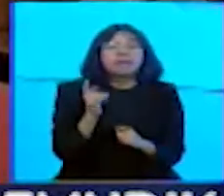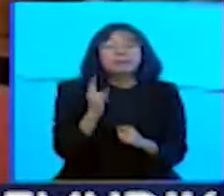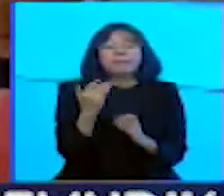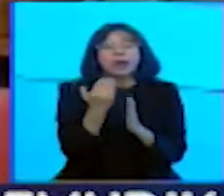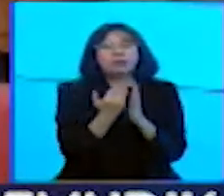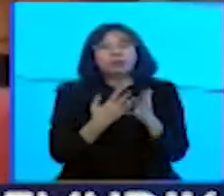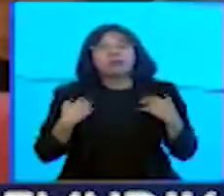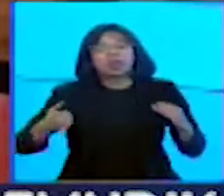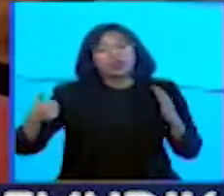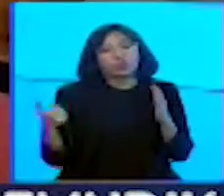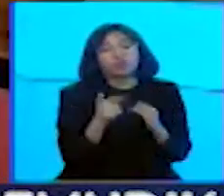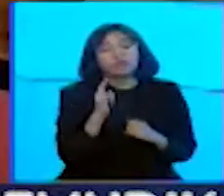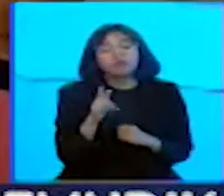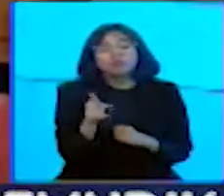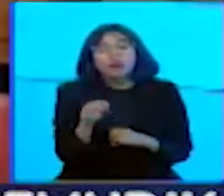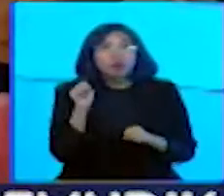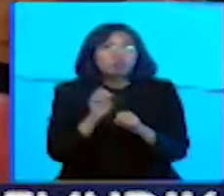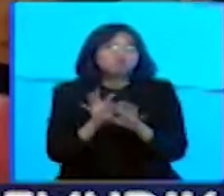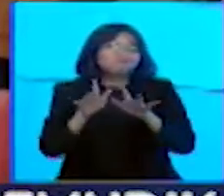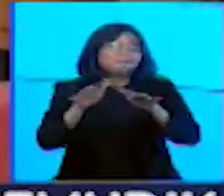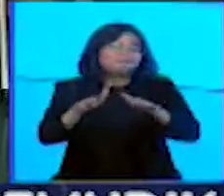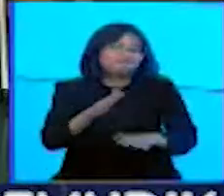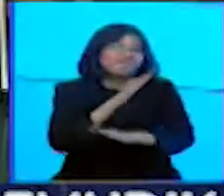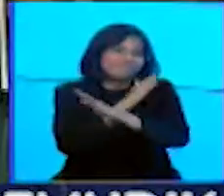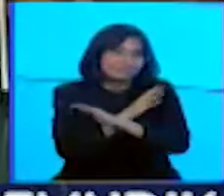mengurangi mobilitas guna menghentikan penyebaran pandemi.